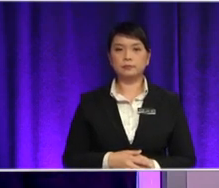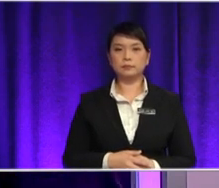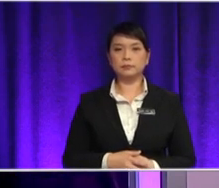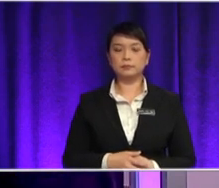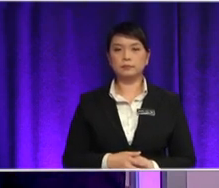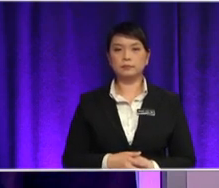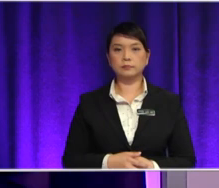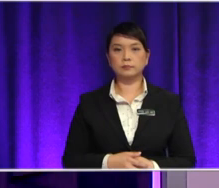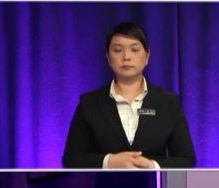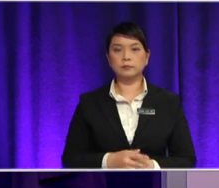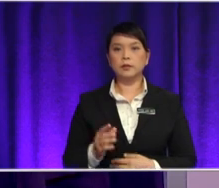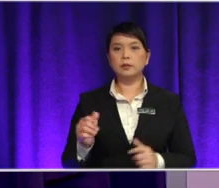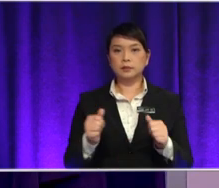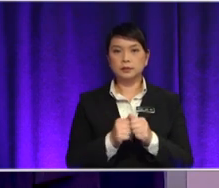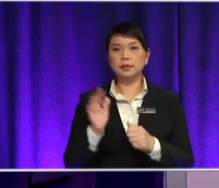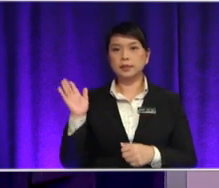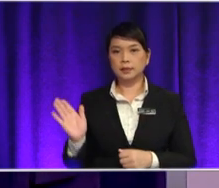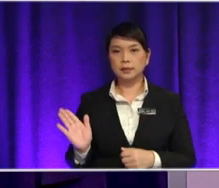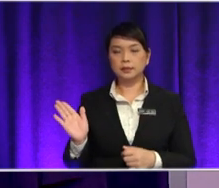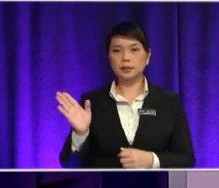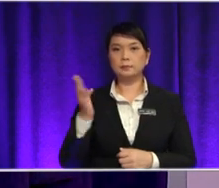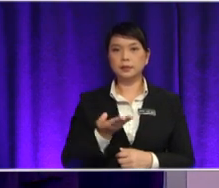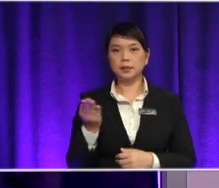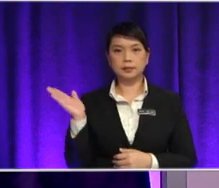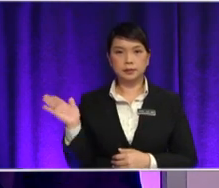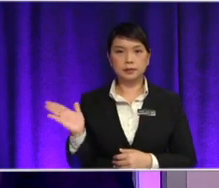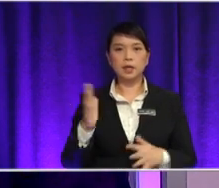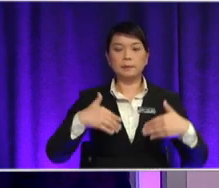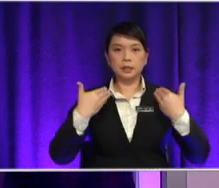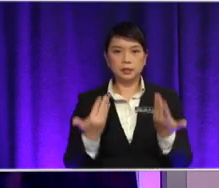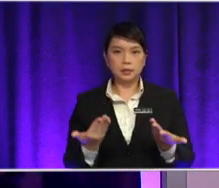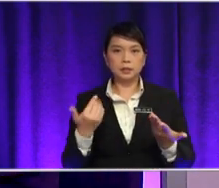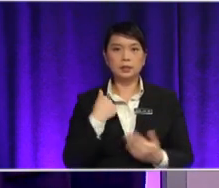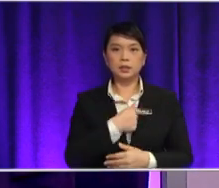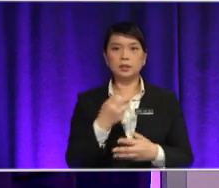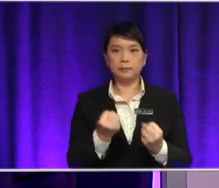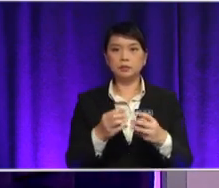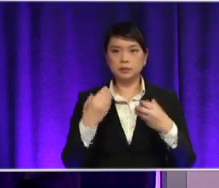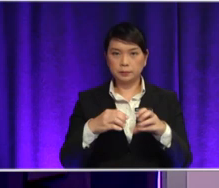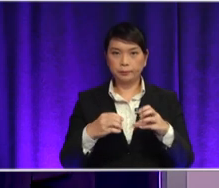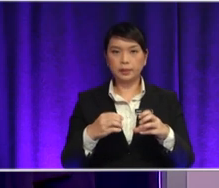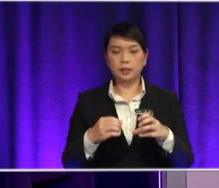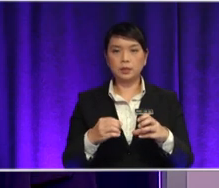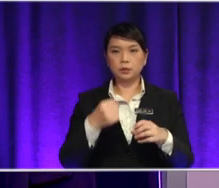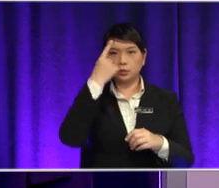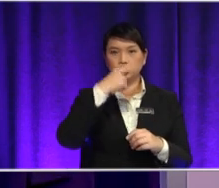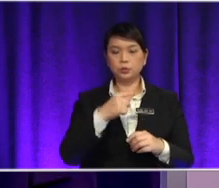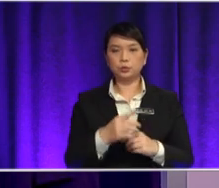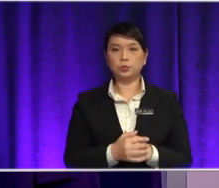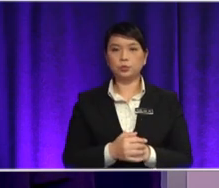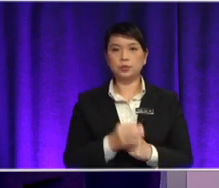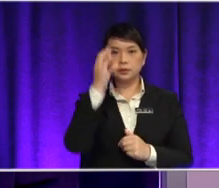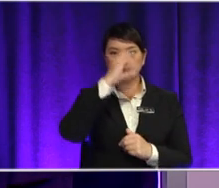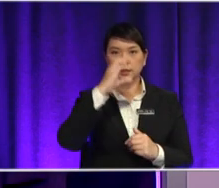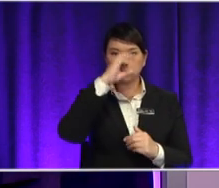begitu banyak, bagaimana kaedah cepat dan tepat untuk mencari nilai kekerapan? Saya menggunakan tip yang